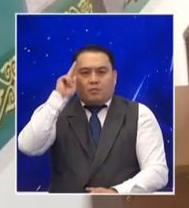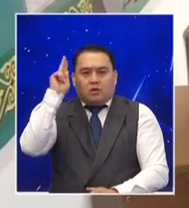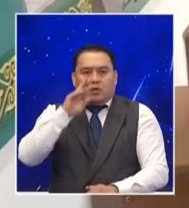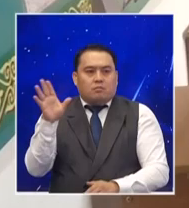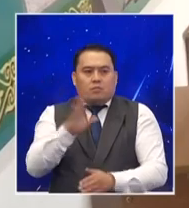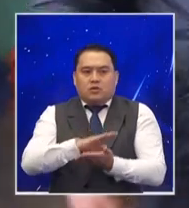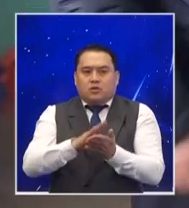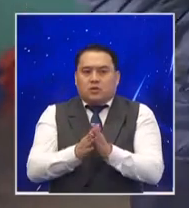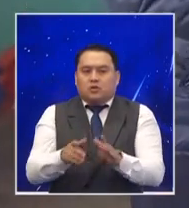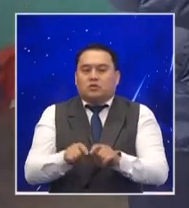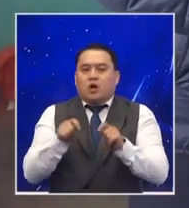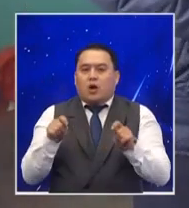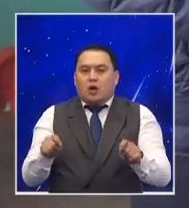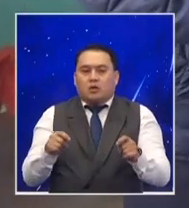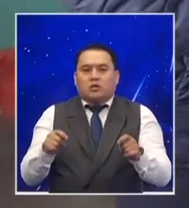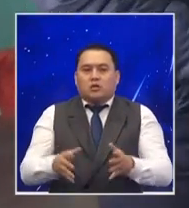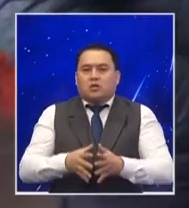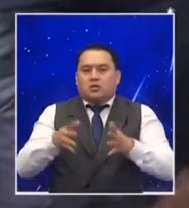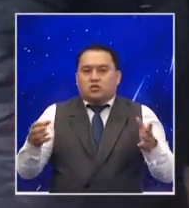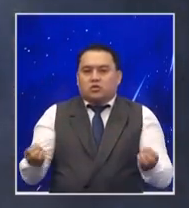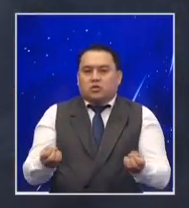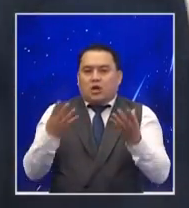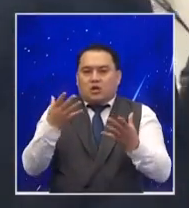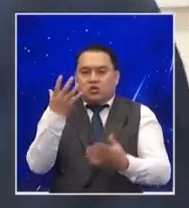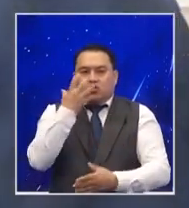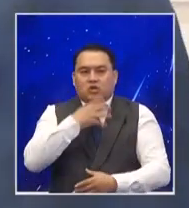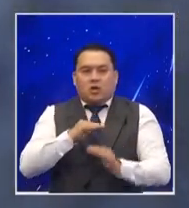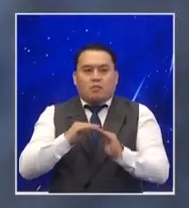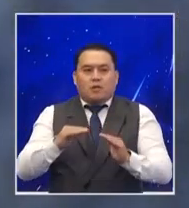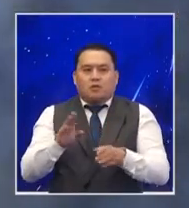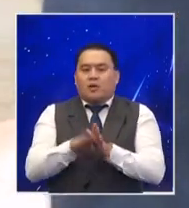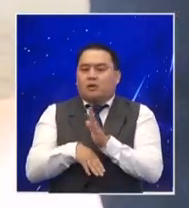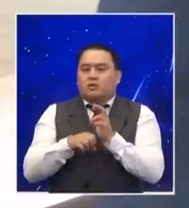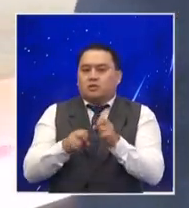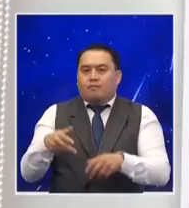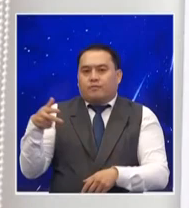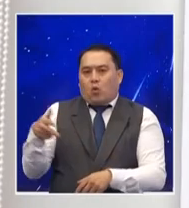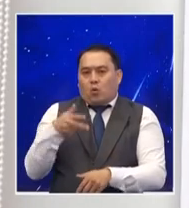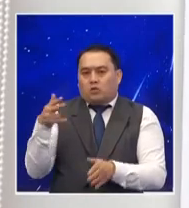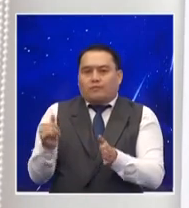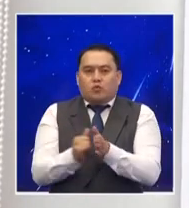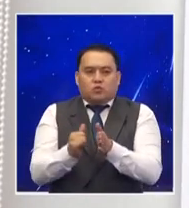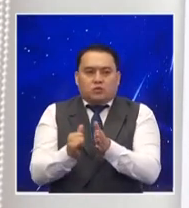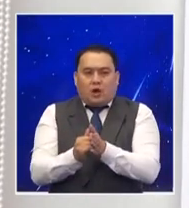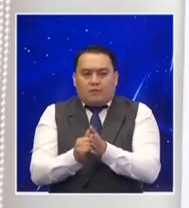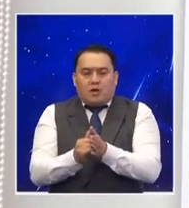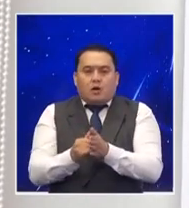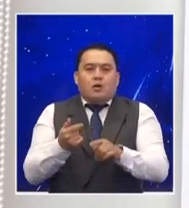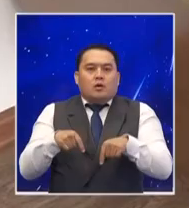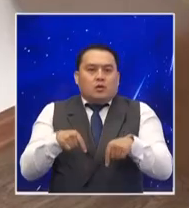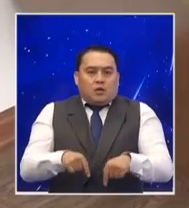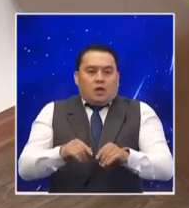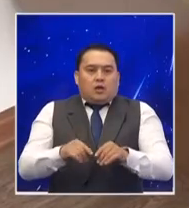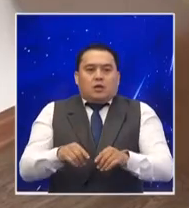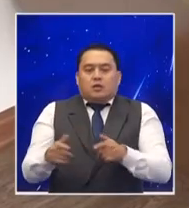бар жағдай жасалған, кабинеттері кең, жарық әрі жылы, балалардың қауіпсіздігі үшін бейне камералар да орнатылған. Сондай-ақ мұнда мектеп